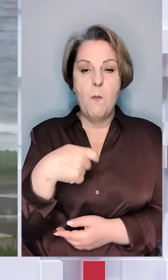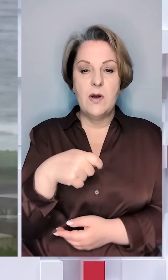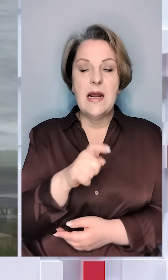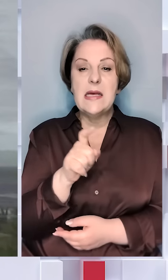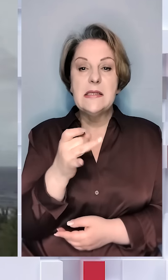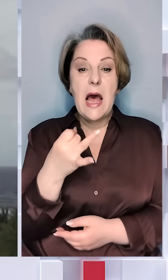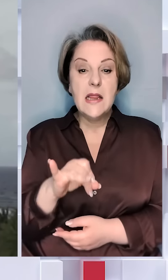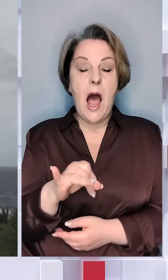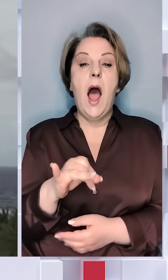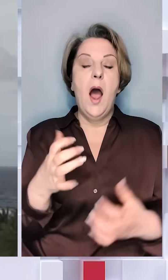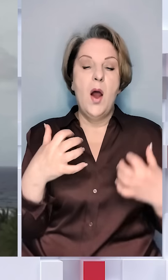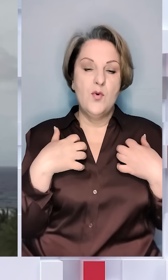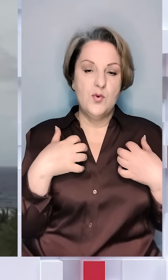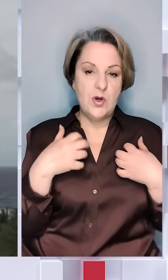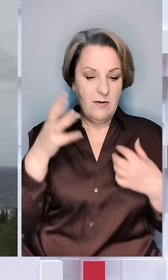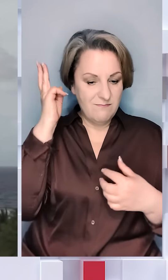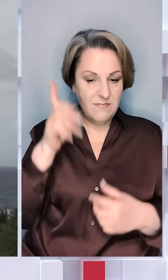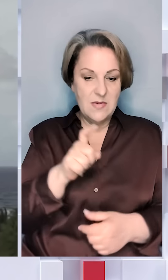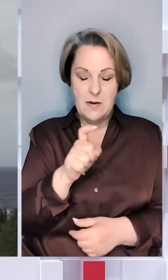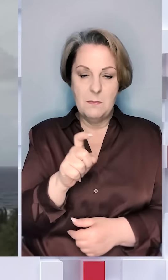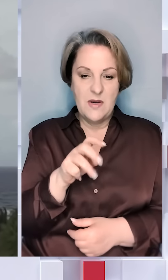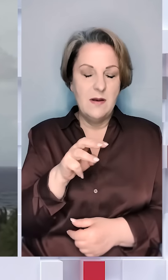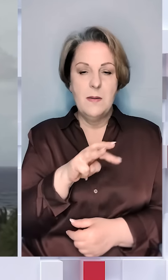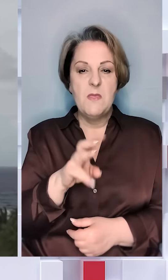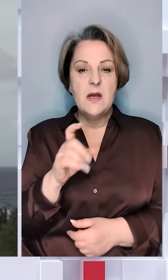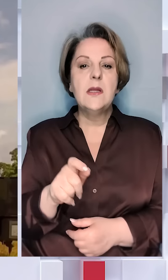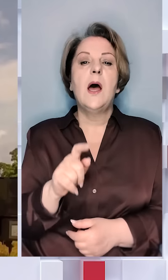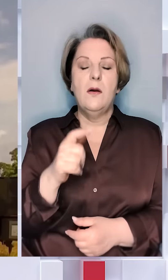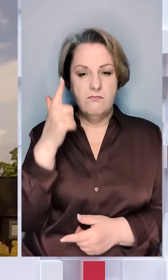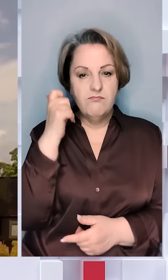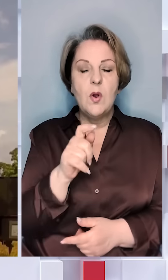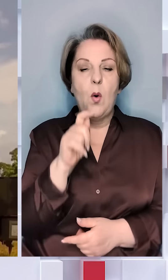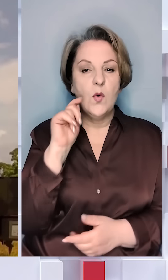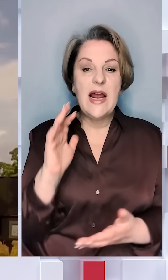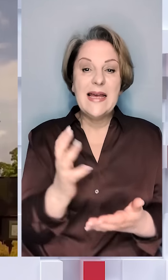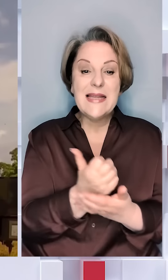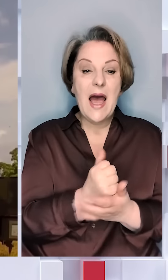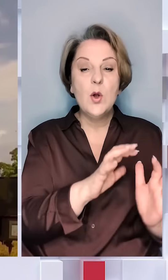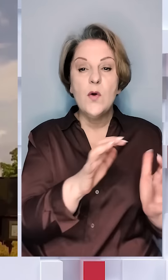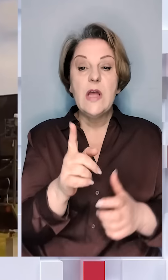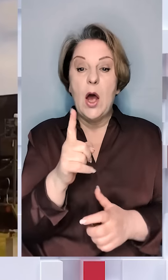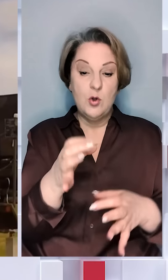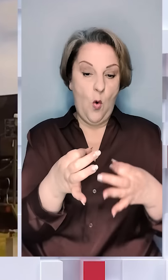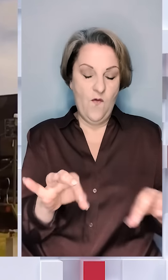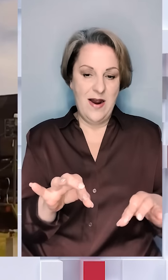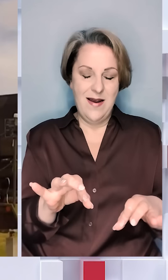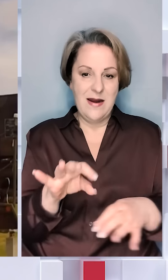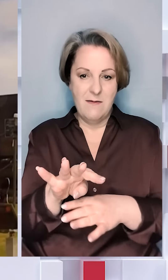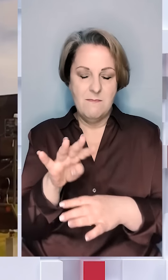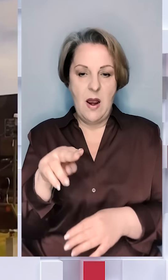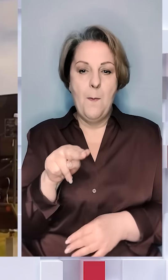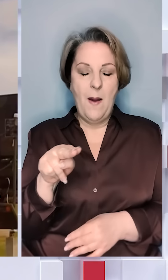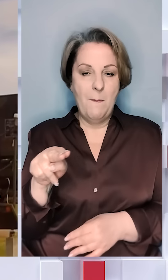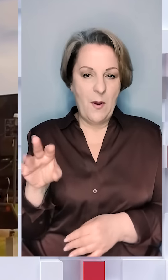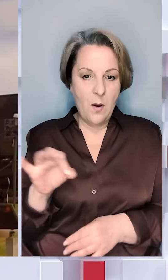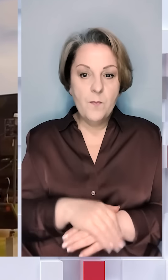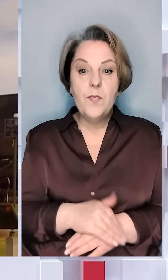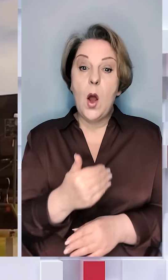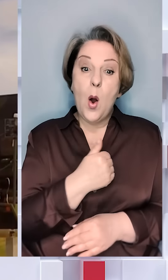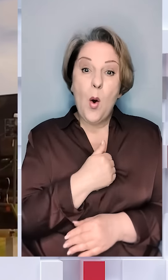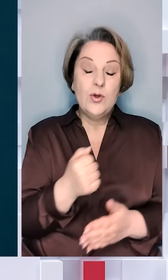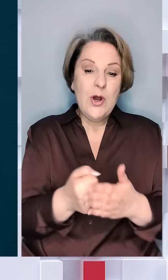а очільник МЗС Дмитро Кулеба розповів, Україна вже знайшла у світі 100 вільних систем Patriot. Але спочатку хоче добитися